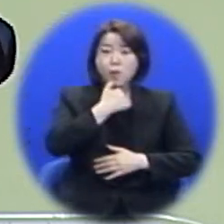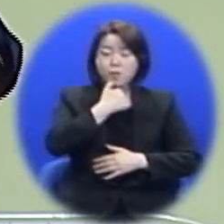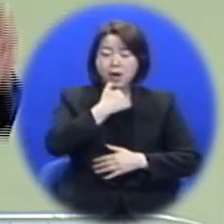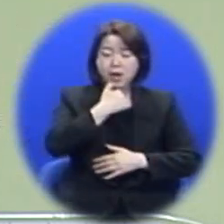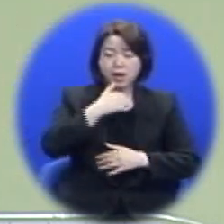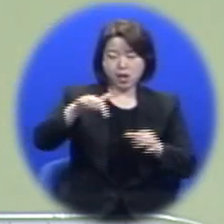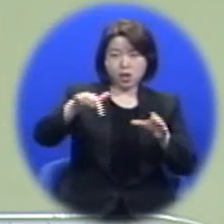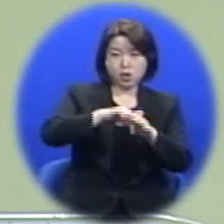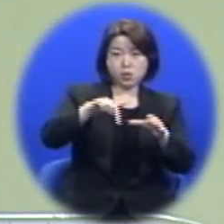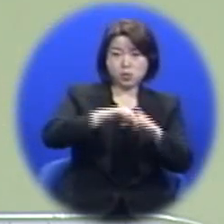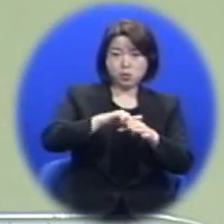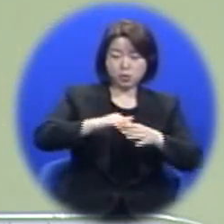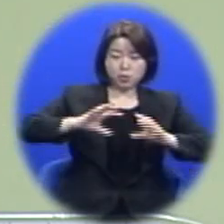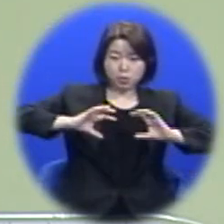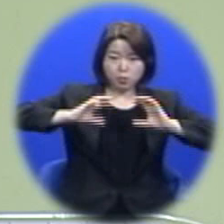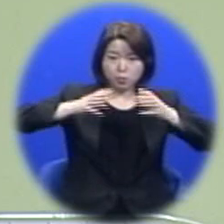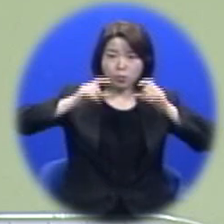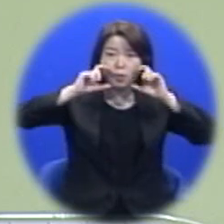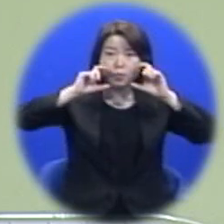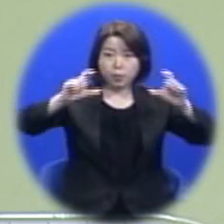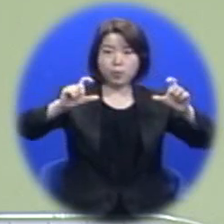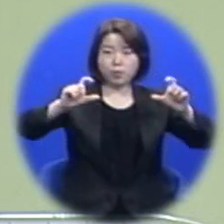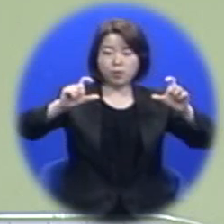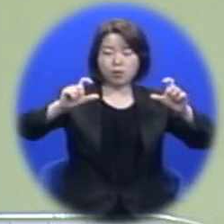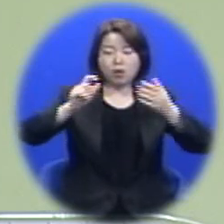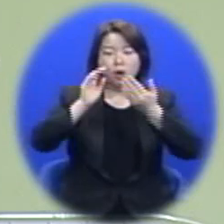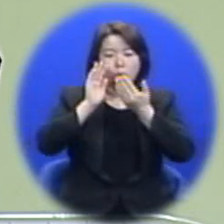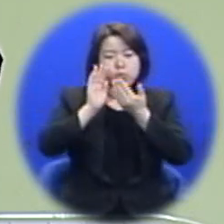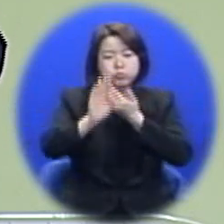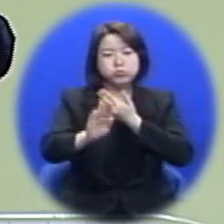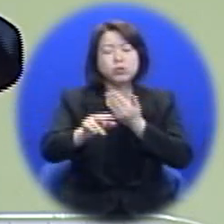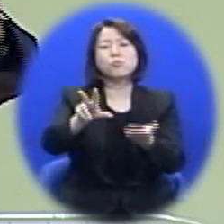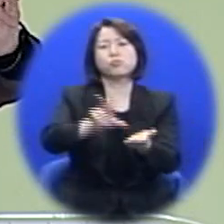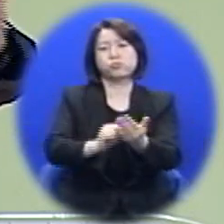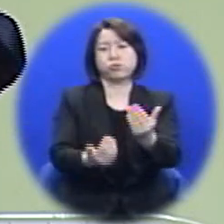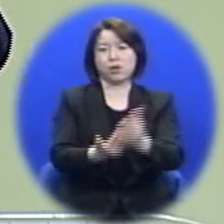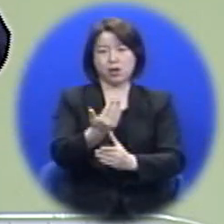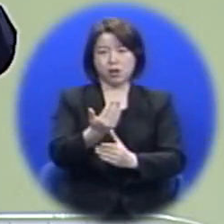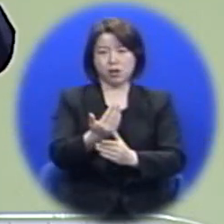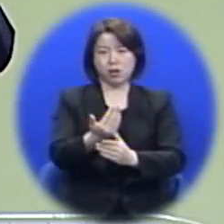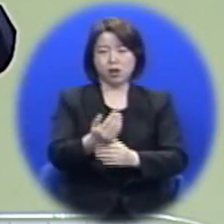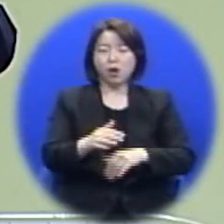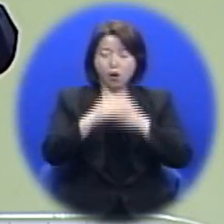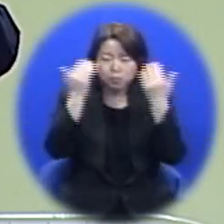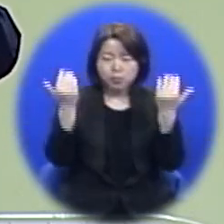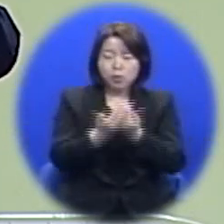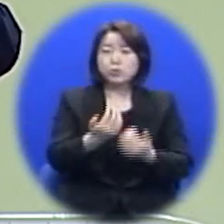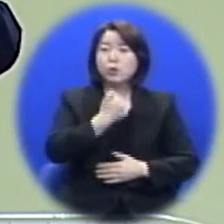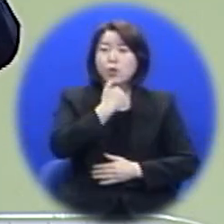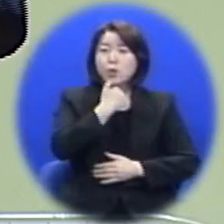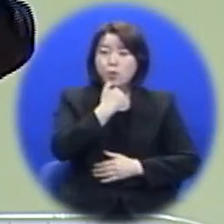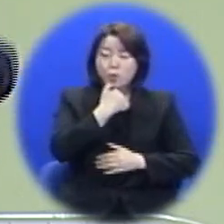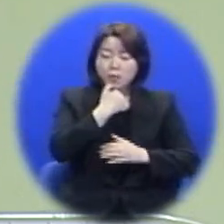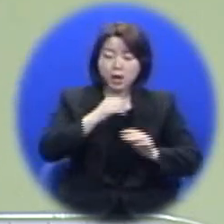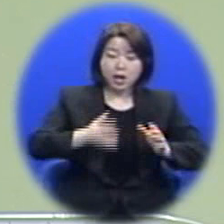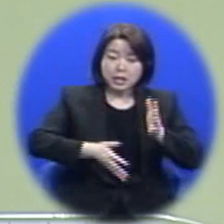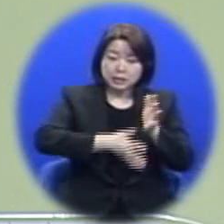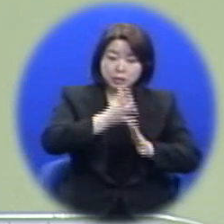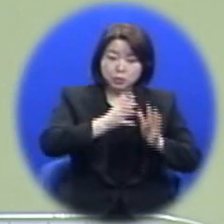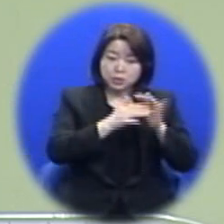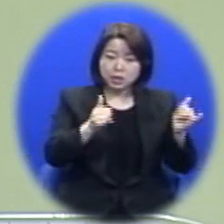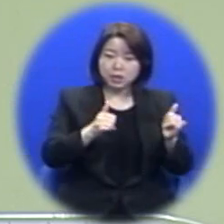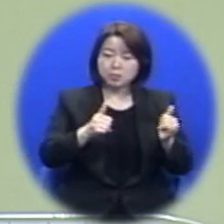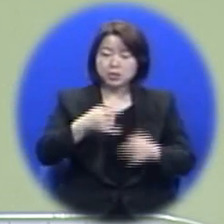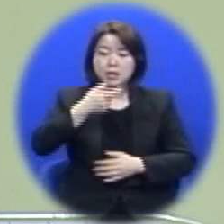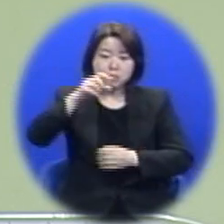교회 문제가 생겼습니다 이제는 모든 로마 시민들은 다 3대 받고 기독교인이 되어야